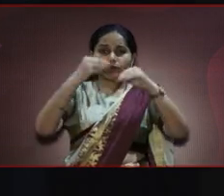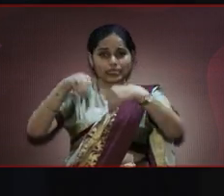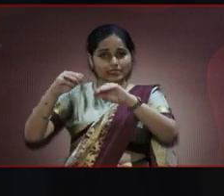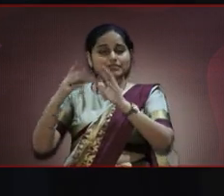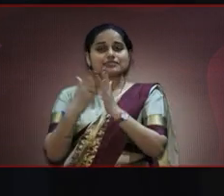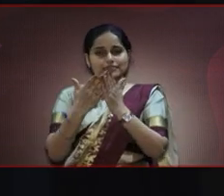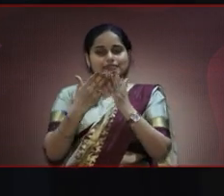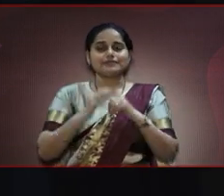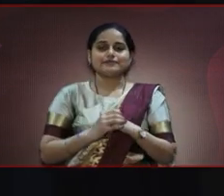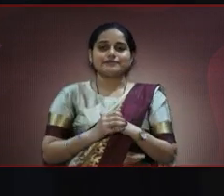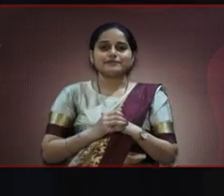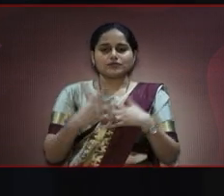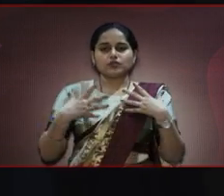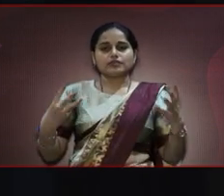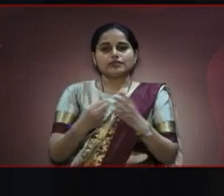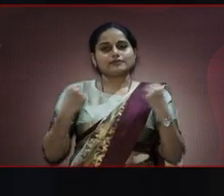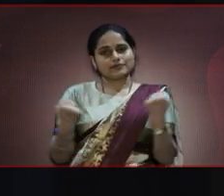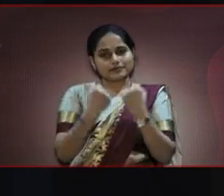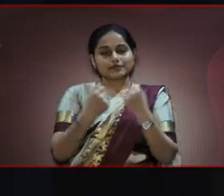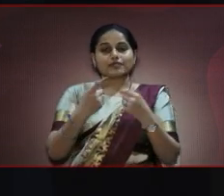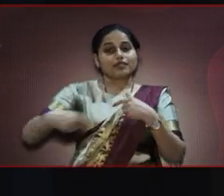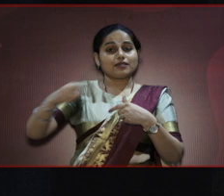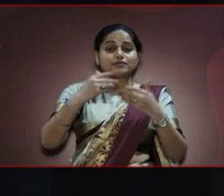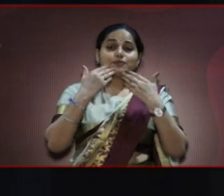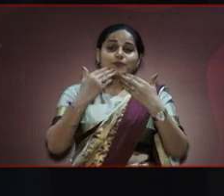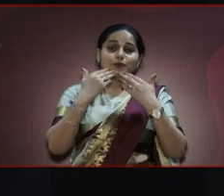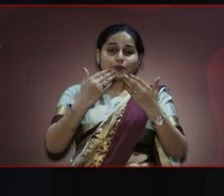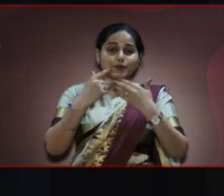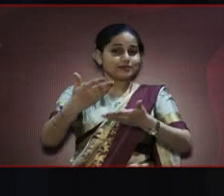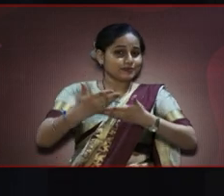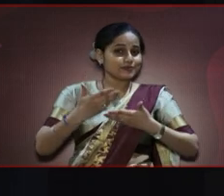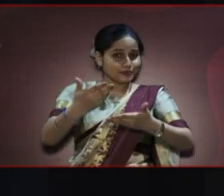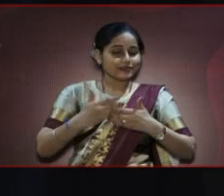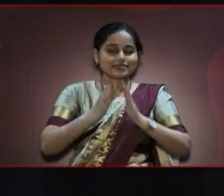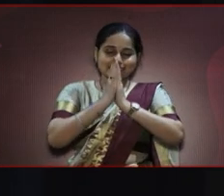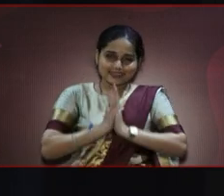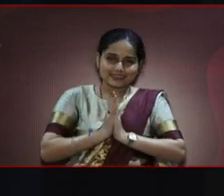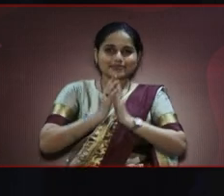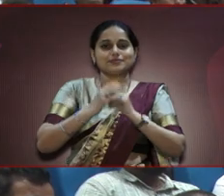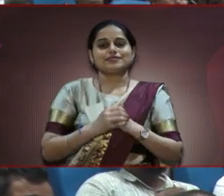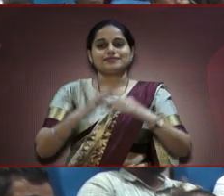इस उपक्रम में ये हमारा प्रयास है। आप सबको बहुत बहुत धन्यवाद और बहुत बहुत स्वागत सबका, नमस्कार।